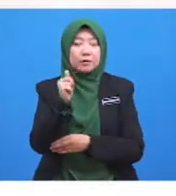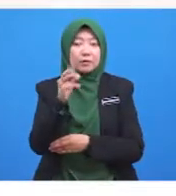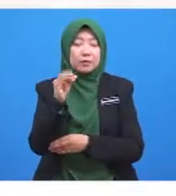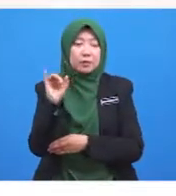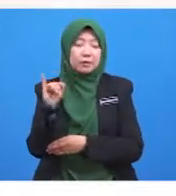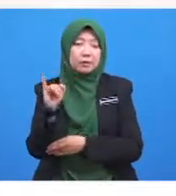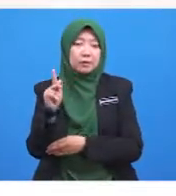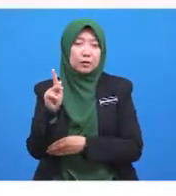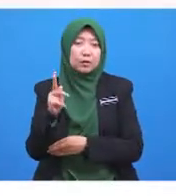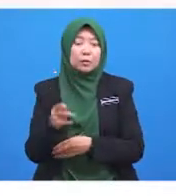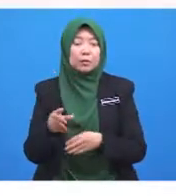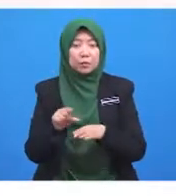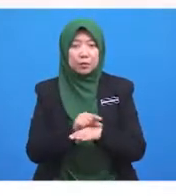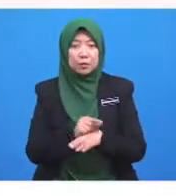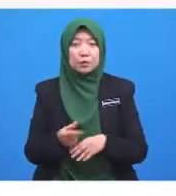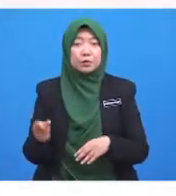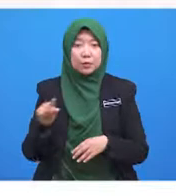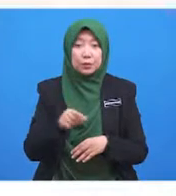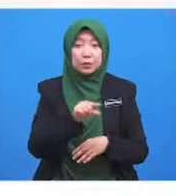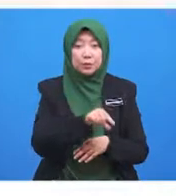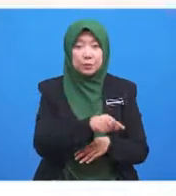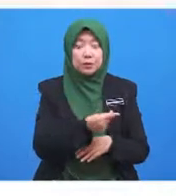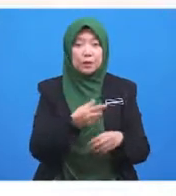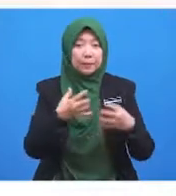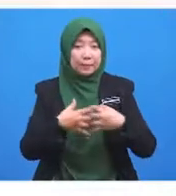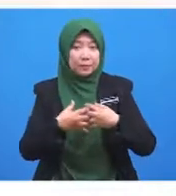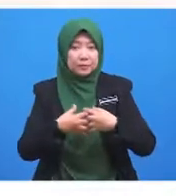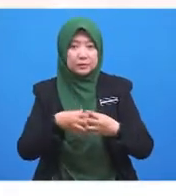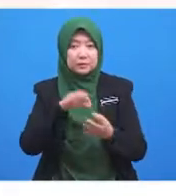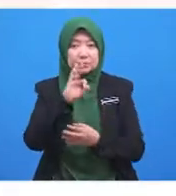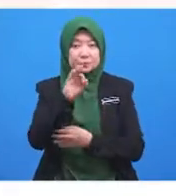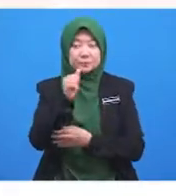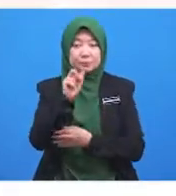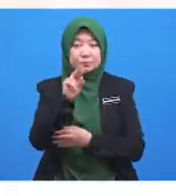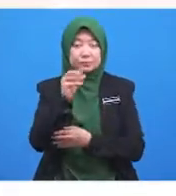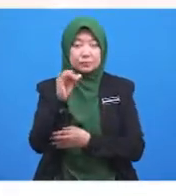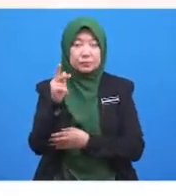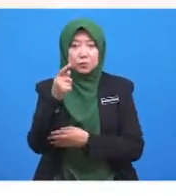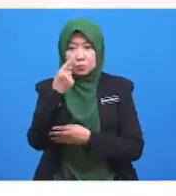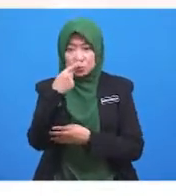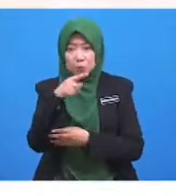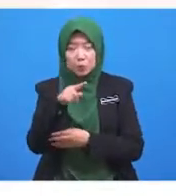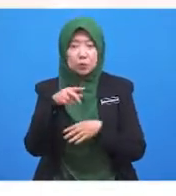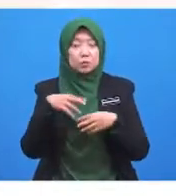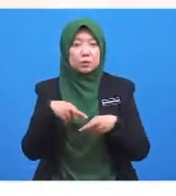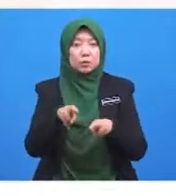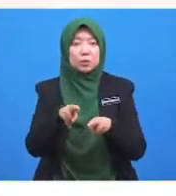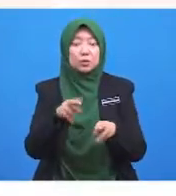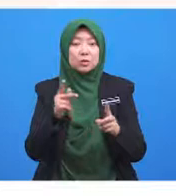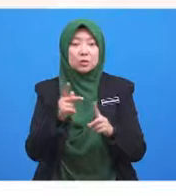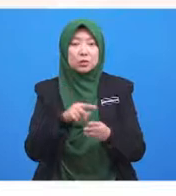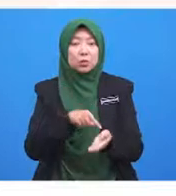gelombang mikrofaradik yang dihasilkan oleh mesin faradik yang disalurkan kepada otot melalui dawai atau